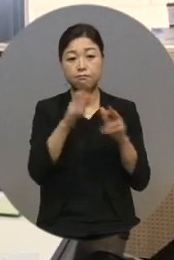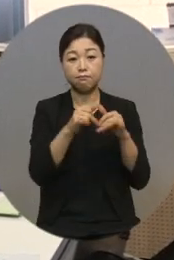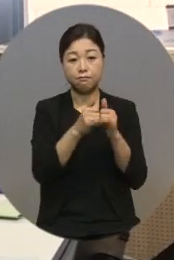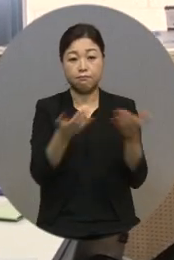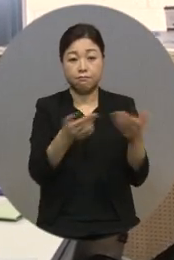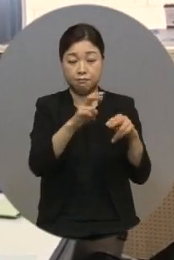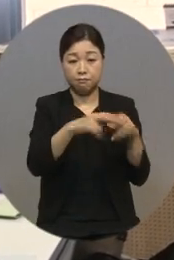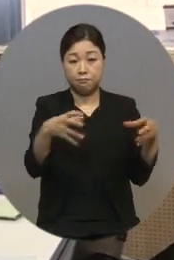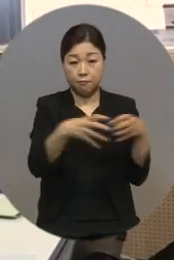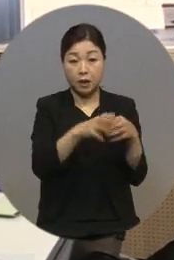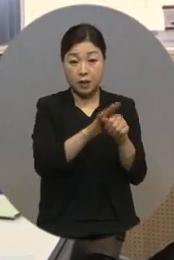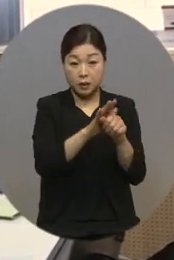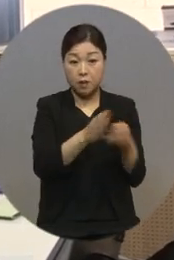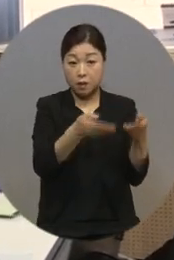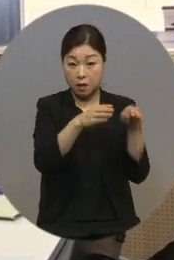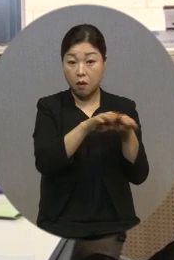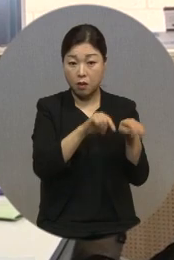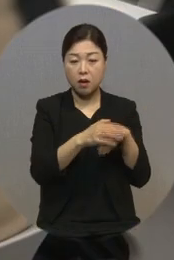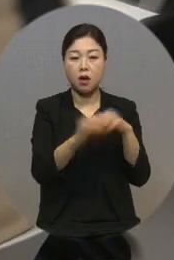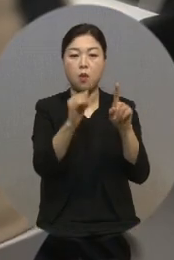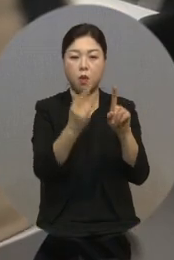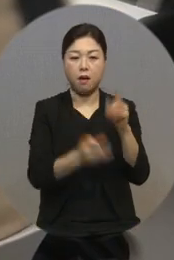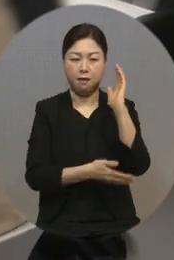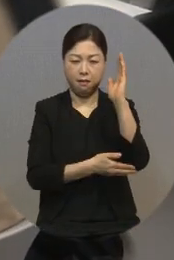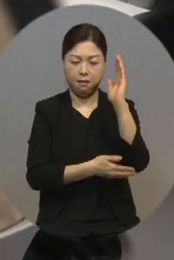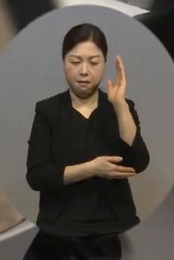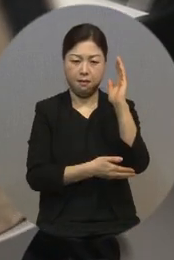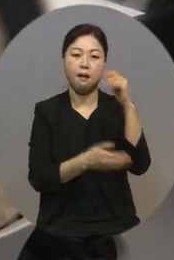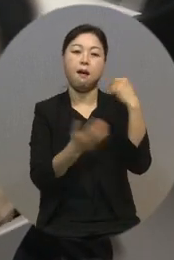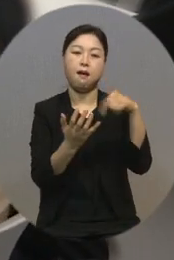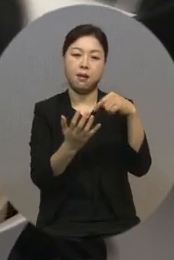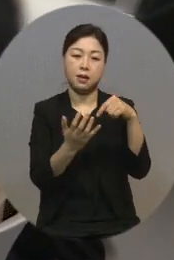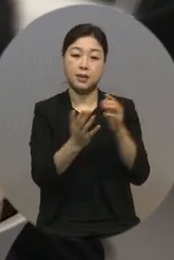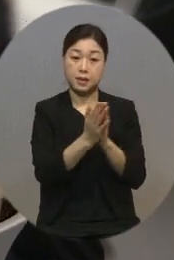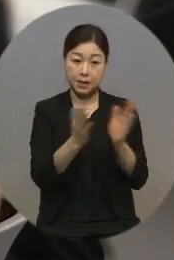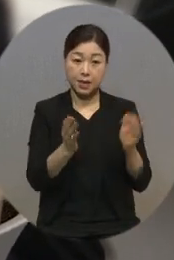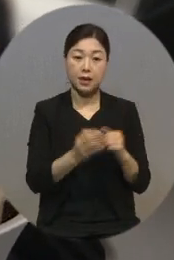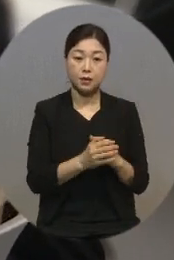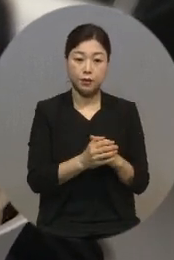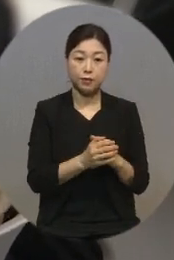일자리 통합지원센터는 1회차 강의를 시작으로 분기별로